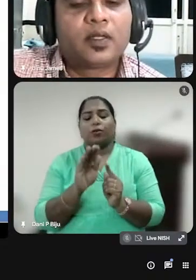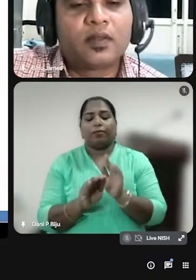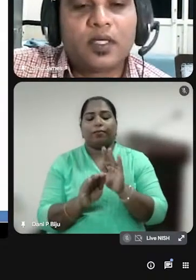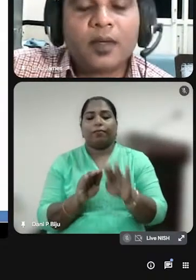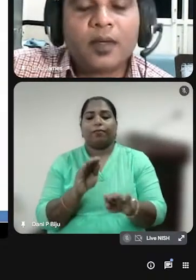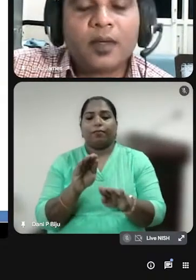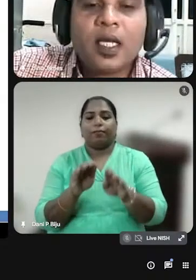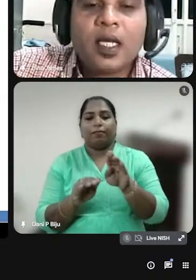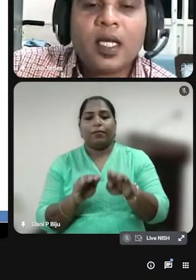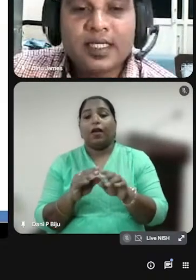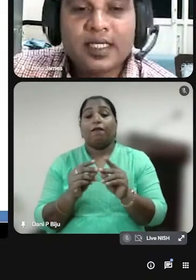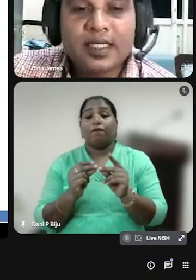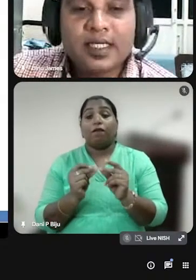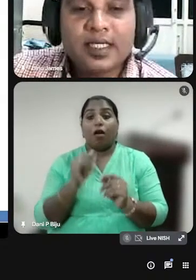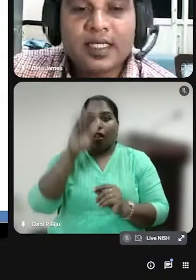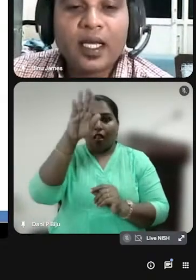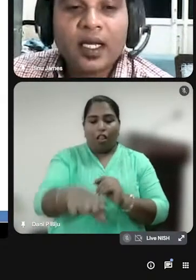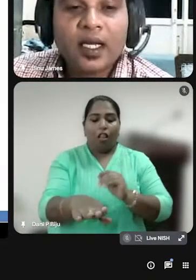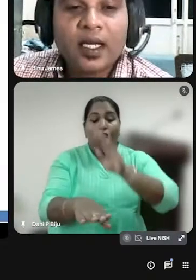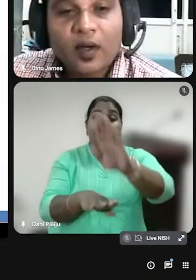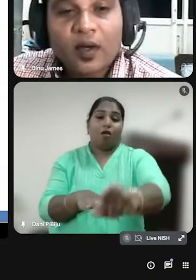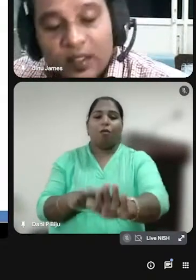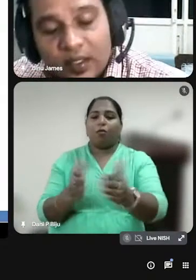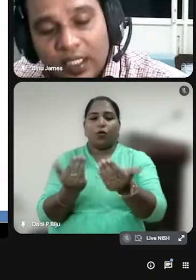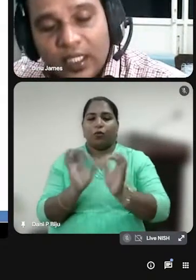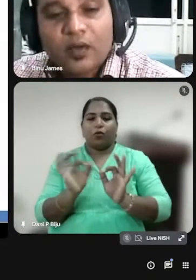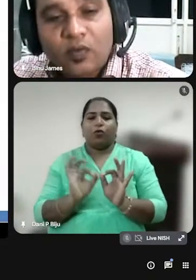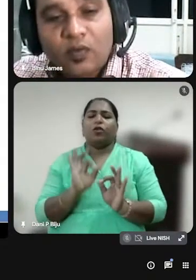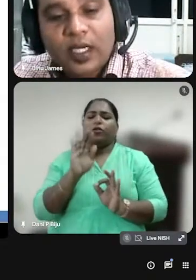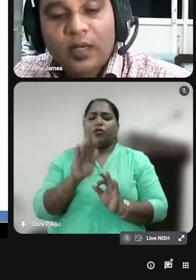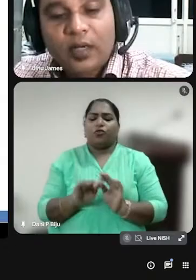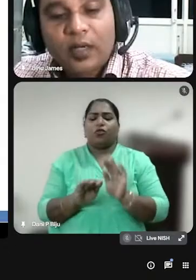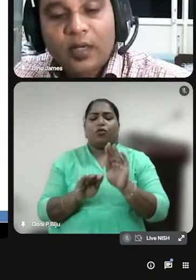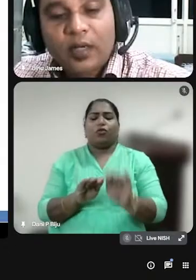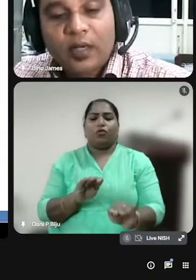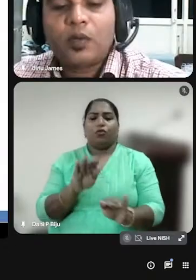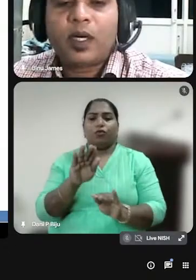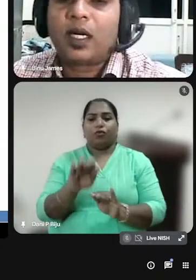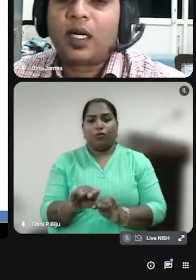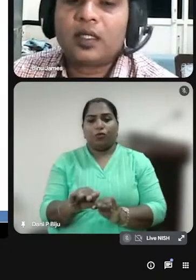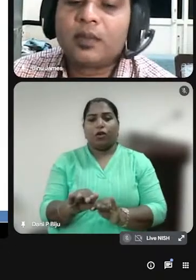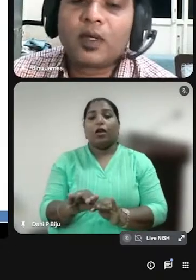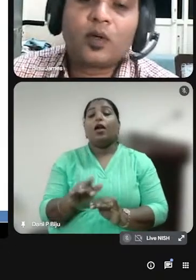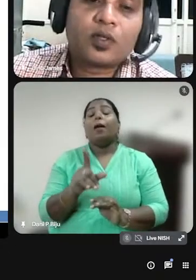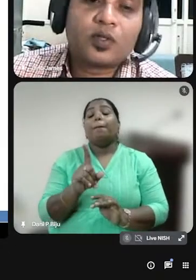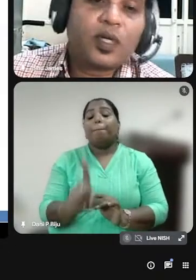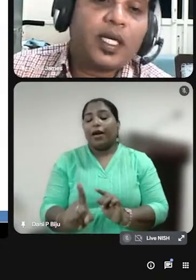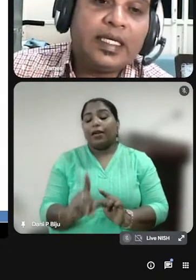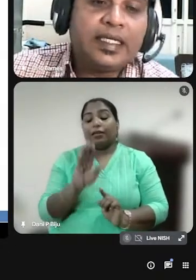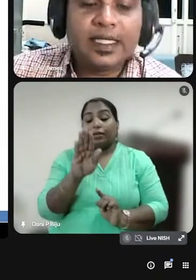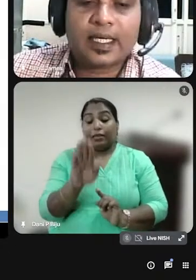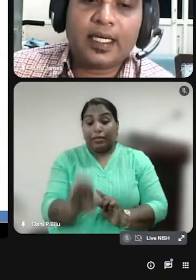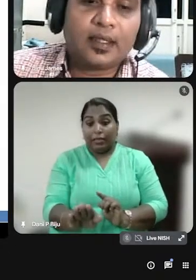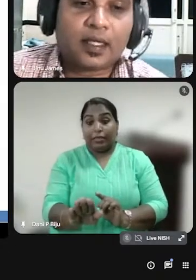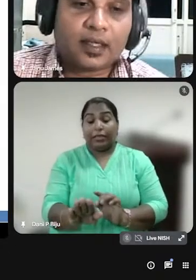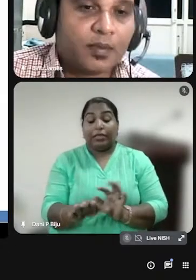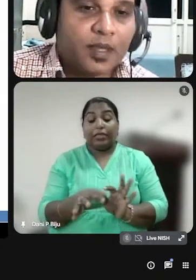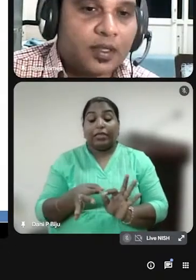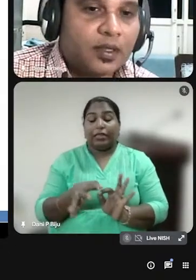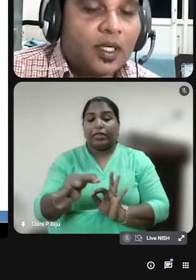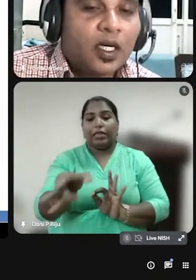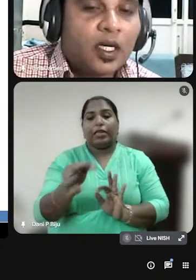ആയിരിക്കും ഇവരെടുത്ത് കൊടുക്കുക. ഈ സ്റ്റെപ്പുകളുടെ നീളവും വലിപ്പവും കൂട്ടുമ്പോഴാണ് നമുക്ക് കുറച്ചും കൂടെ ഈസിയർ ആയിട്ട്